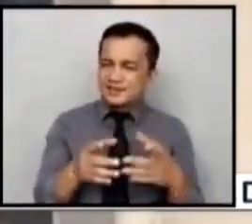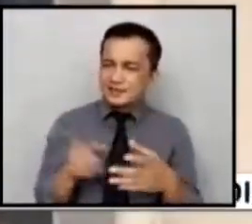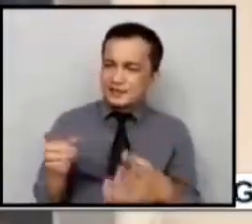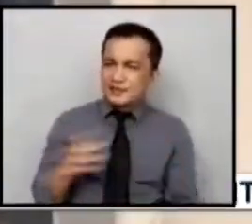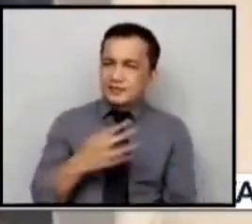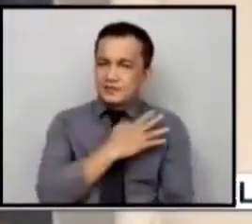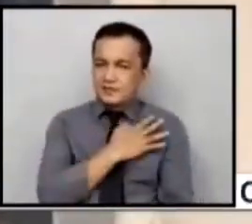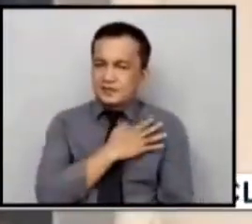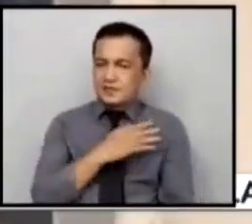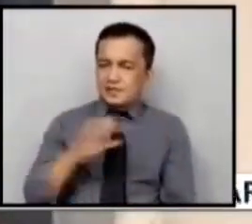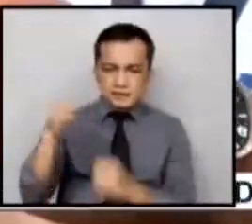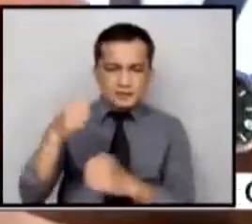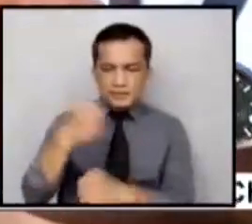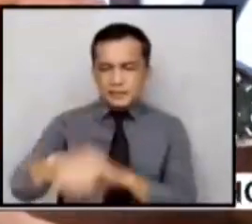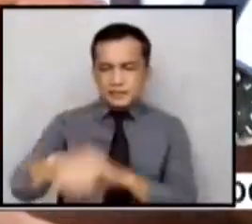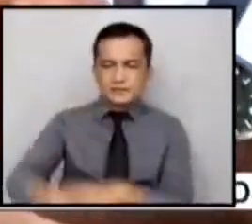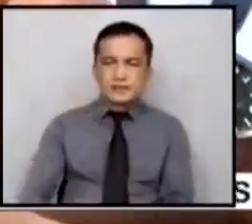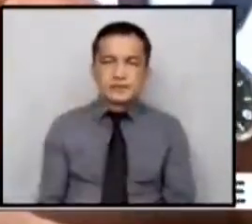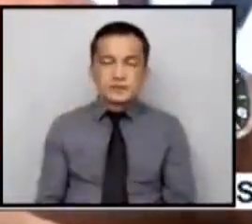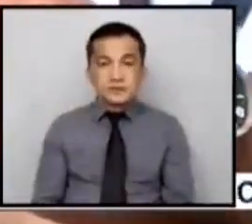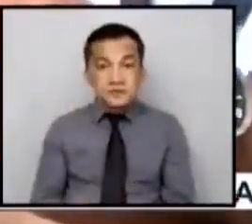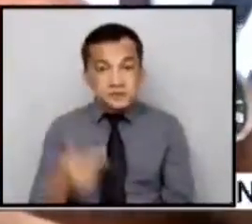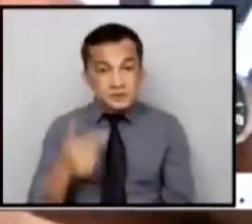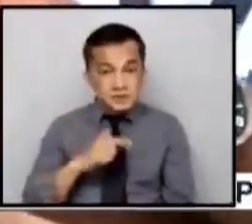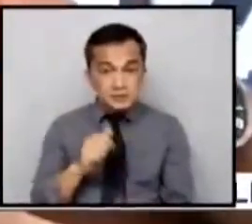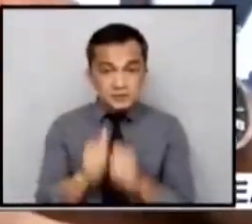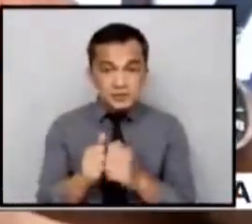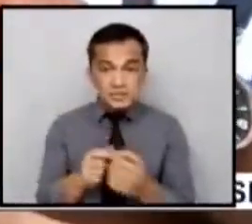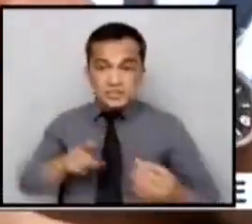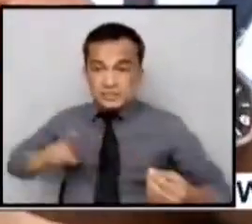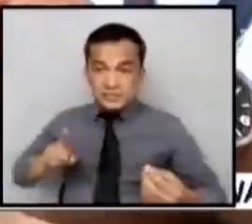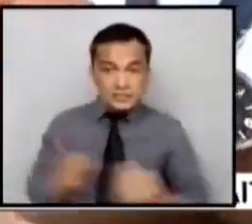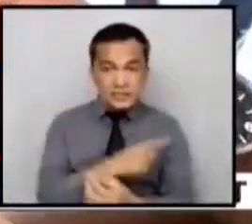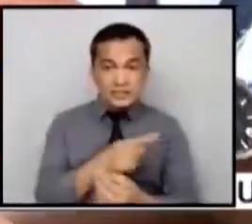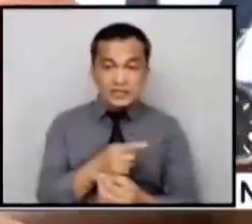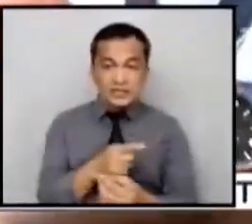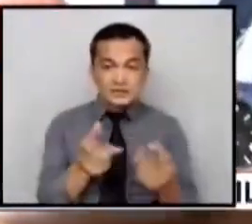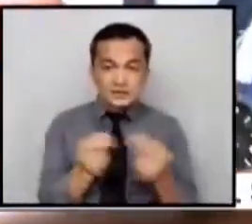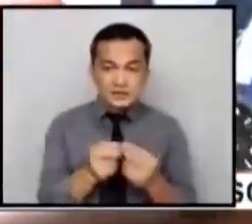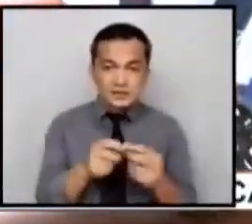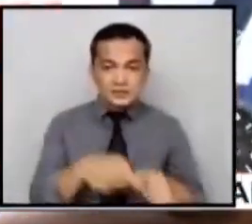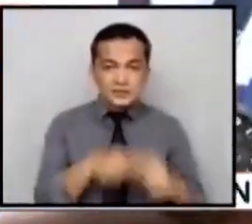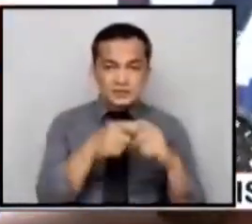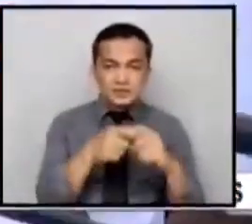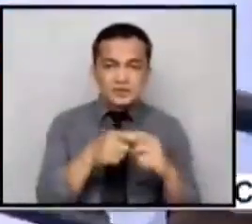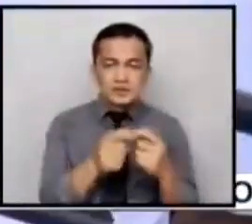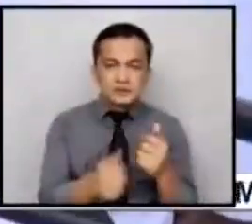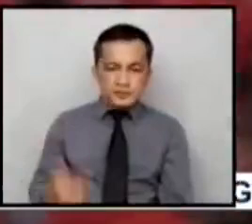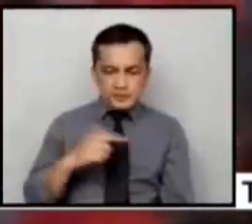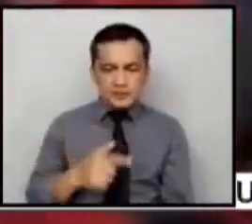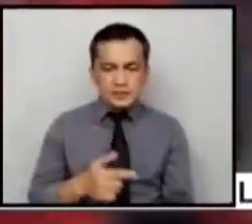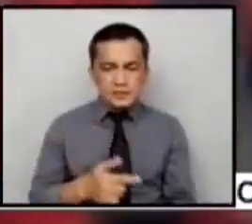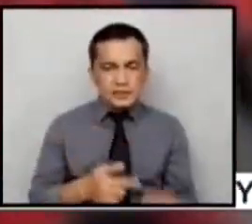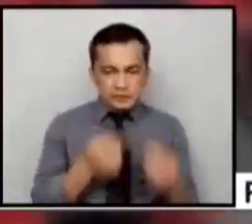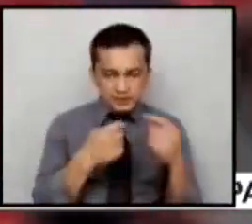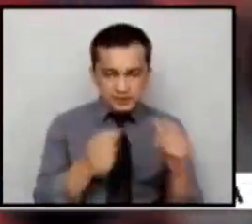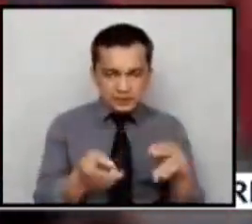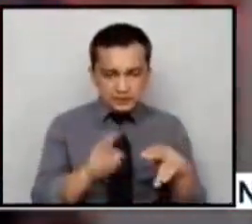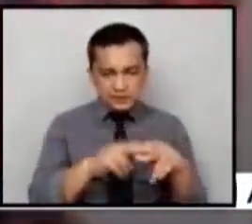Justice Secretary Jesus Crispin Remulla. Sa susunod na punta ko rito, hindi na po acting yan. Permanente na po na director